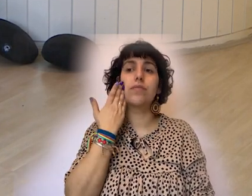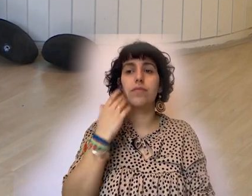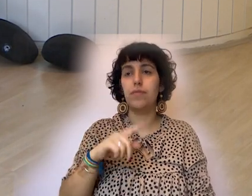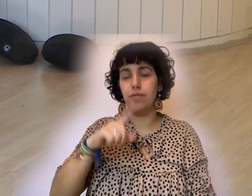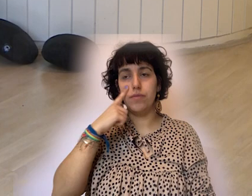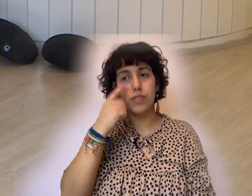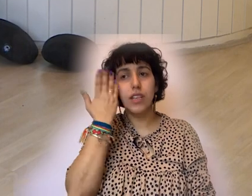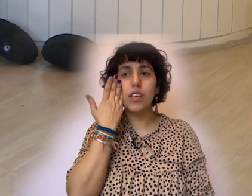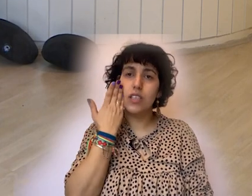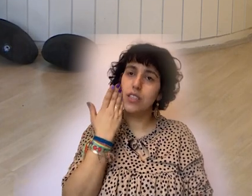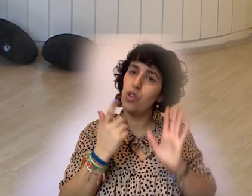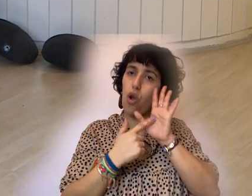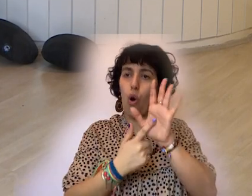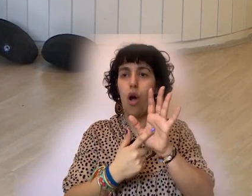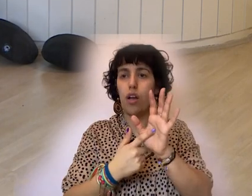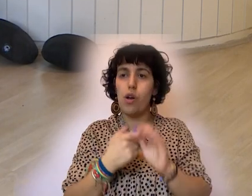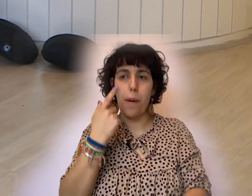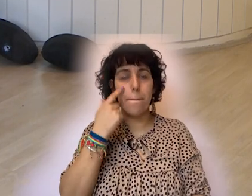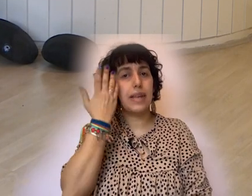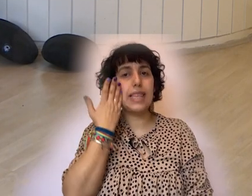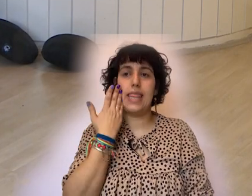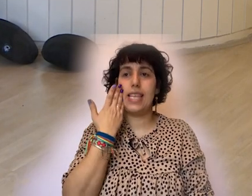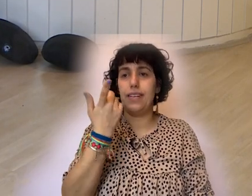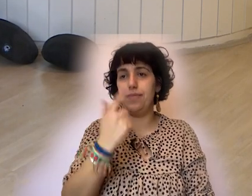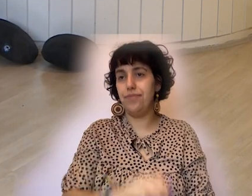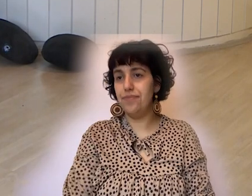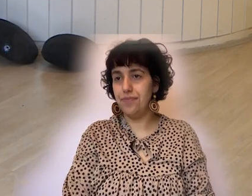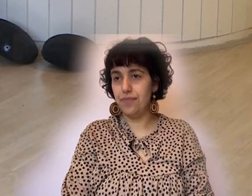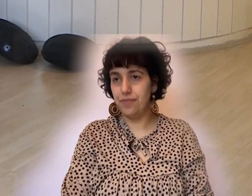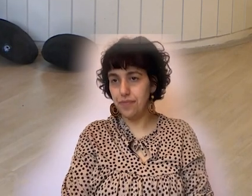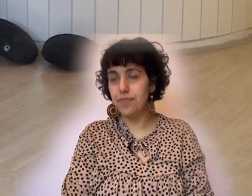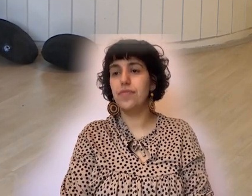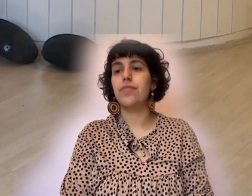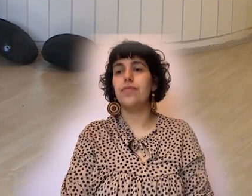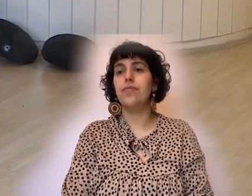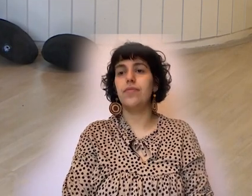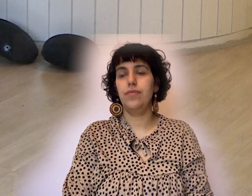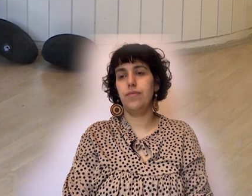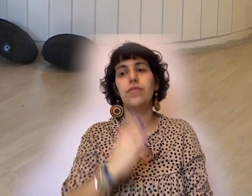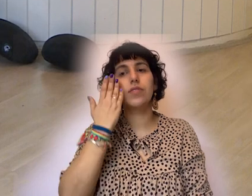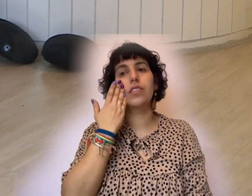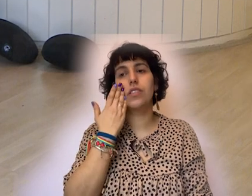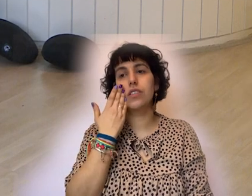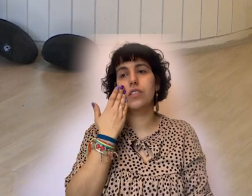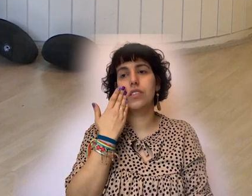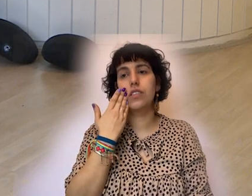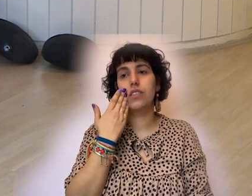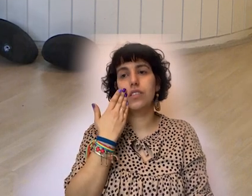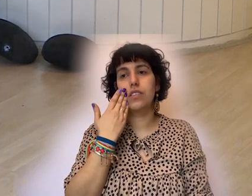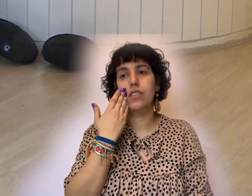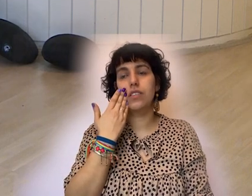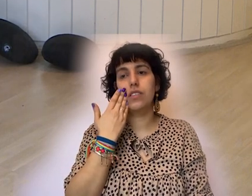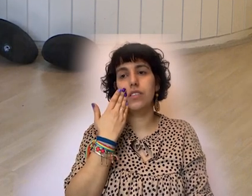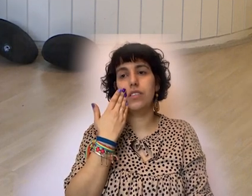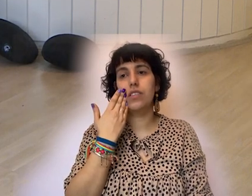bunu dizimizin ilk önce çekip sonra ayağımızı pençesiyle vurduğumuz bir vuruş olarak değerlendirebiliriz aslında ama bu